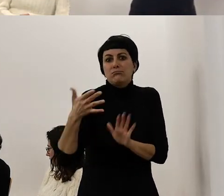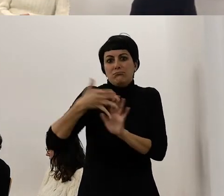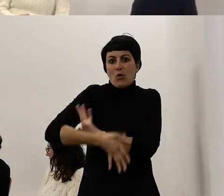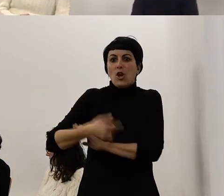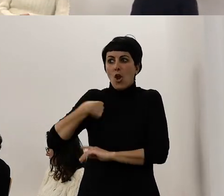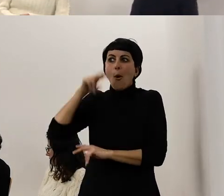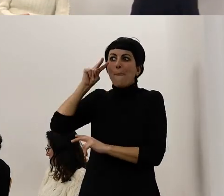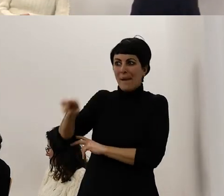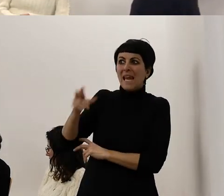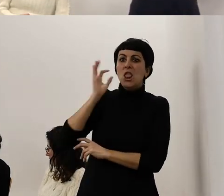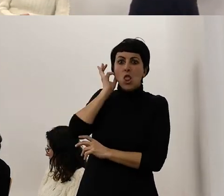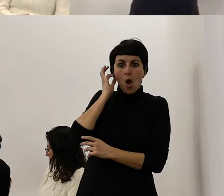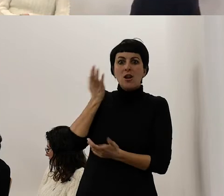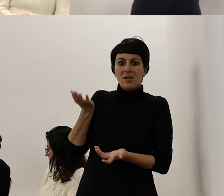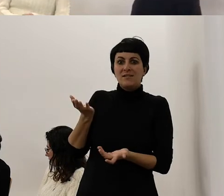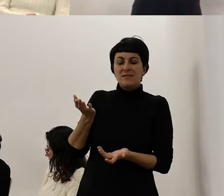crida.